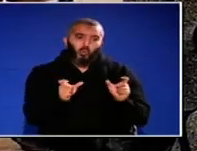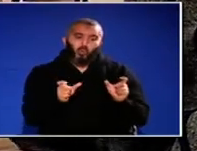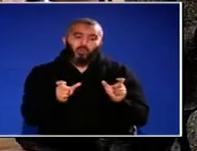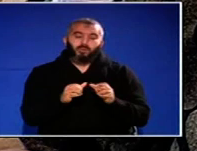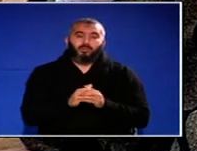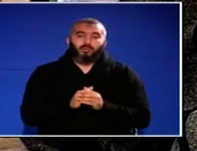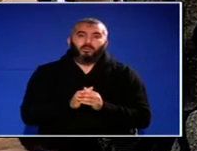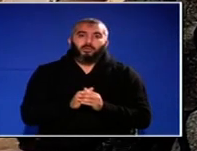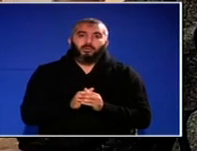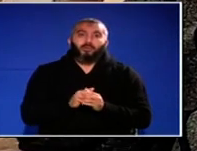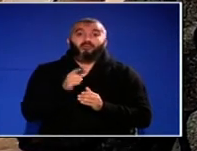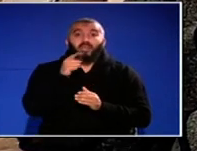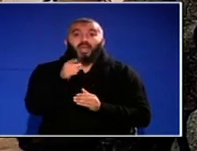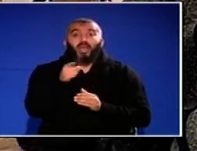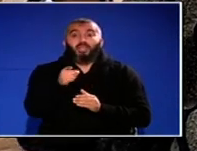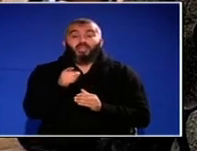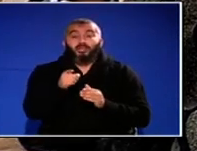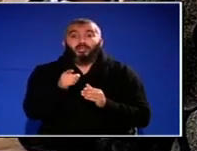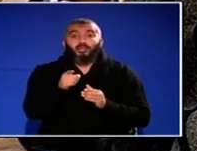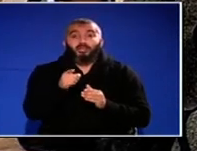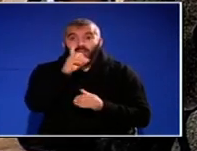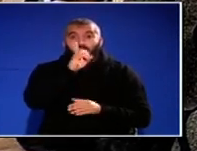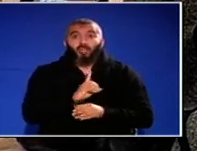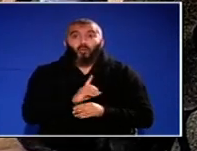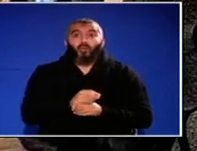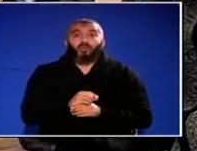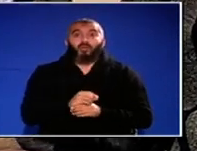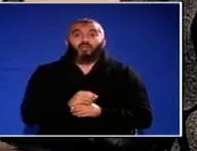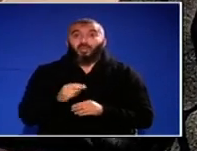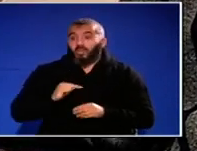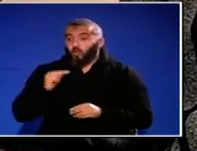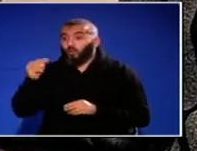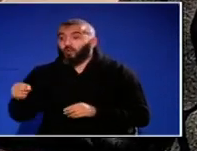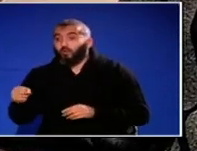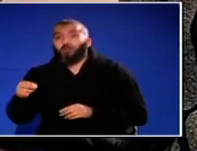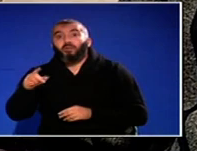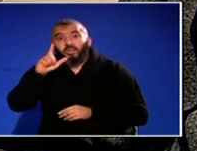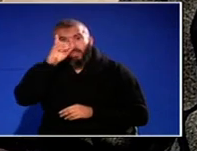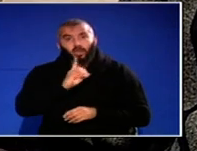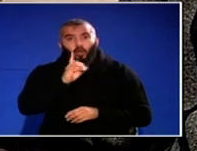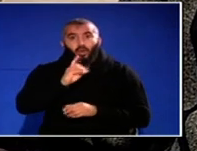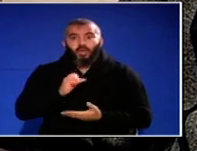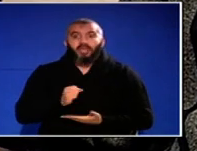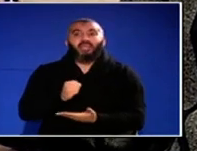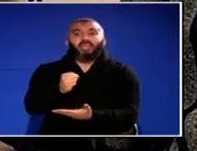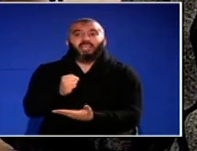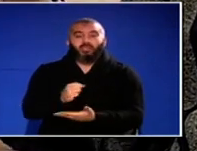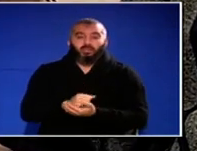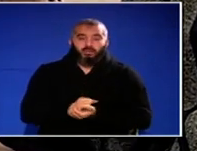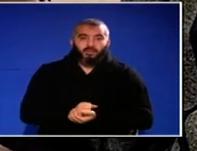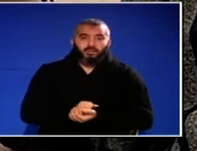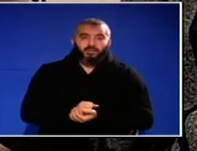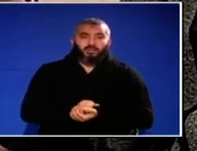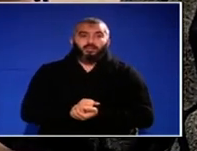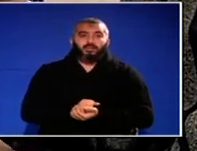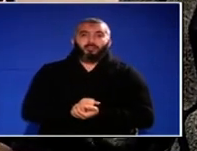يعني، فهذه الوصية الواجبة تخلي الحفيد يرث مع مع الـ مع الـ عفوا تخلي